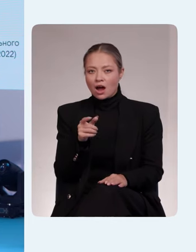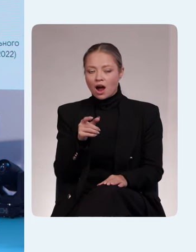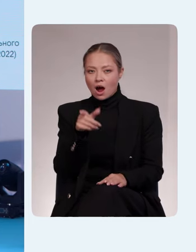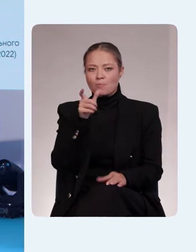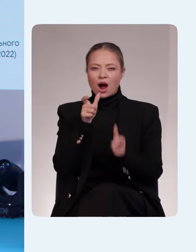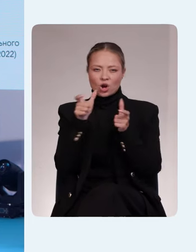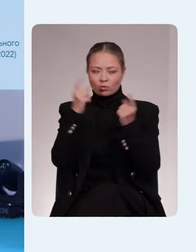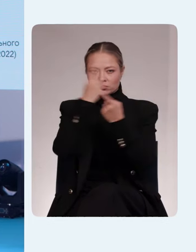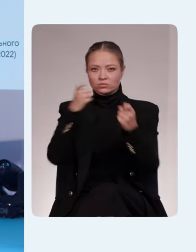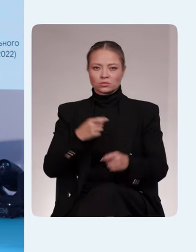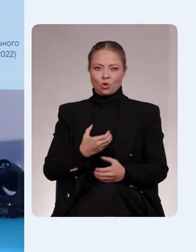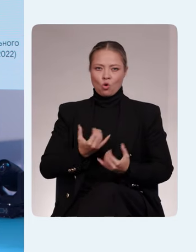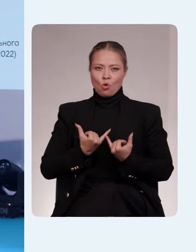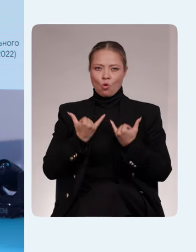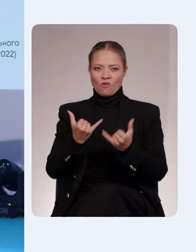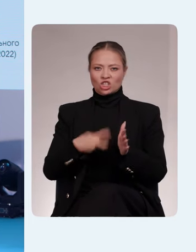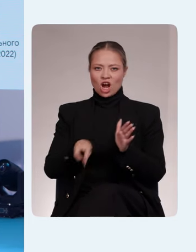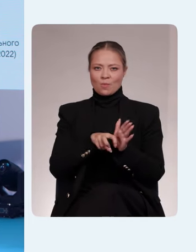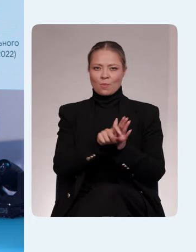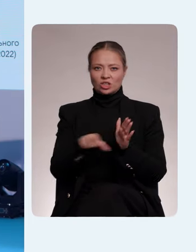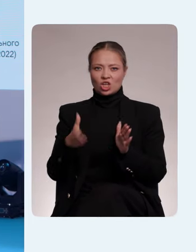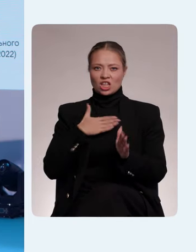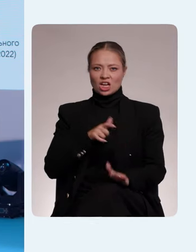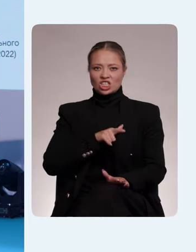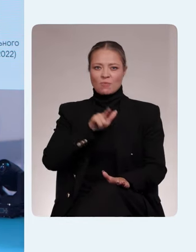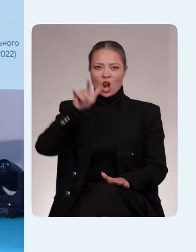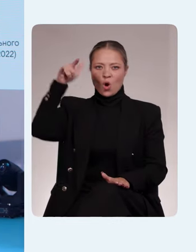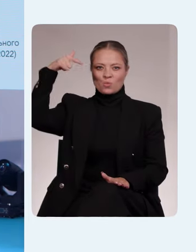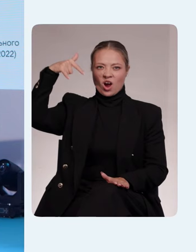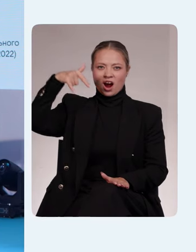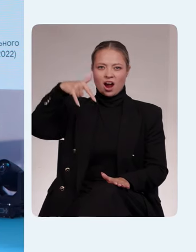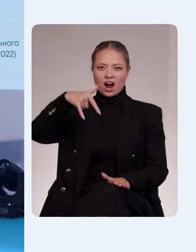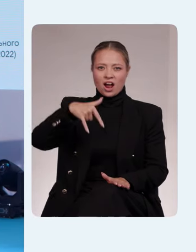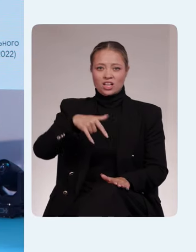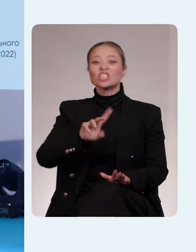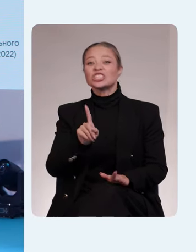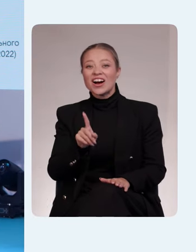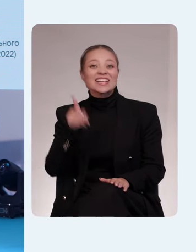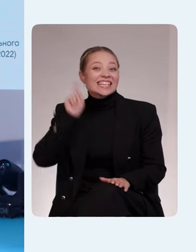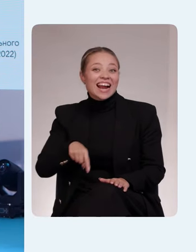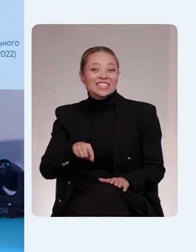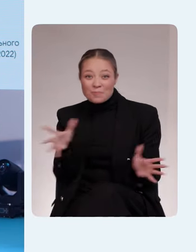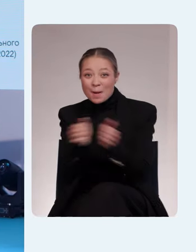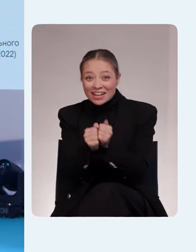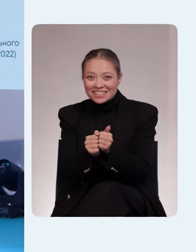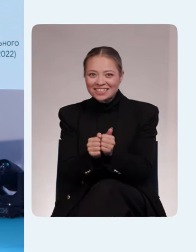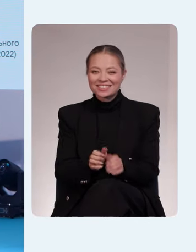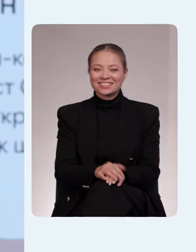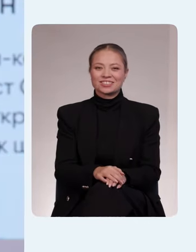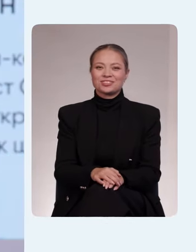связи: уважаемые пассажиры, наш самолет падает. Ну что за сранец, попался?